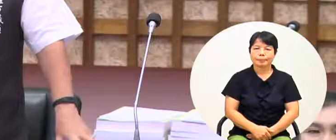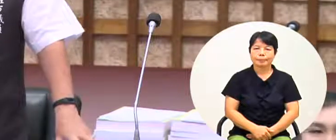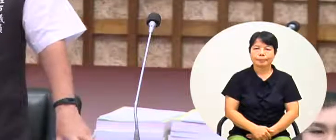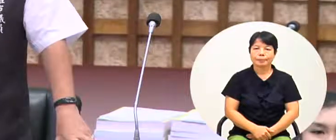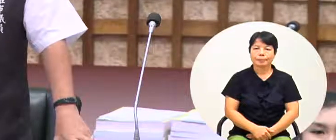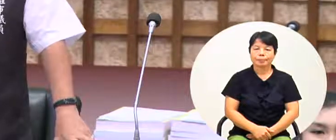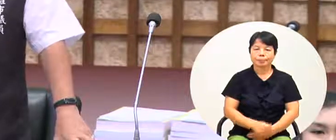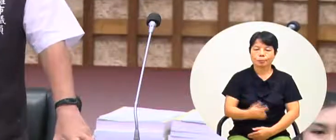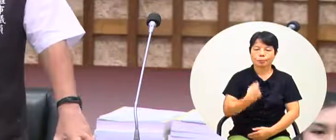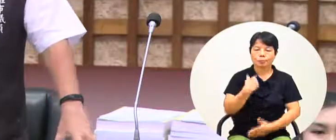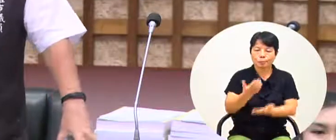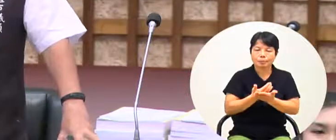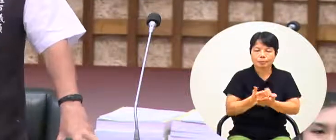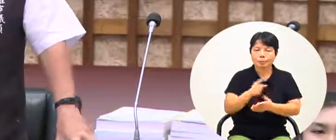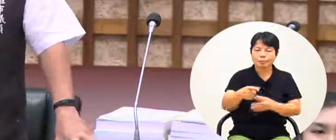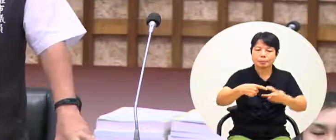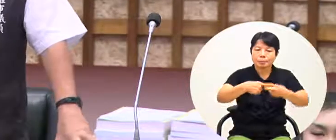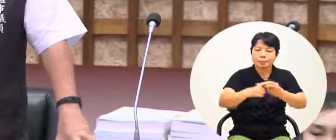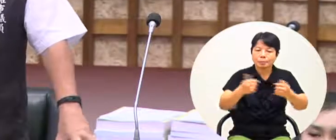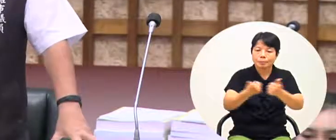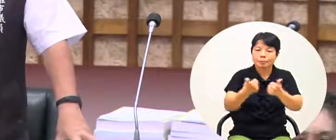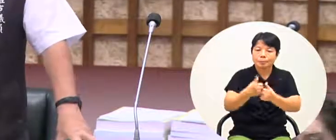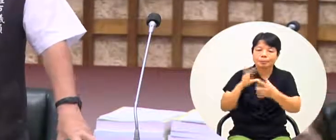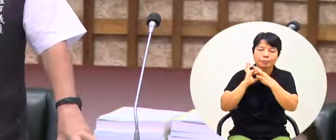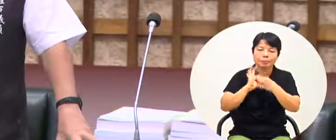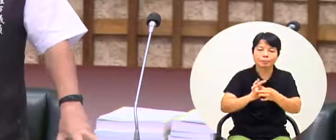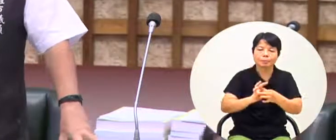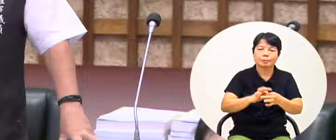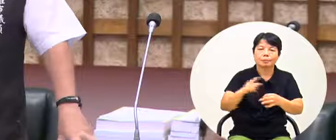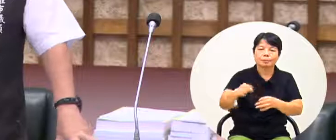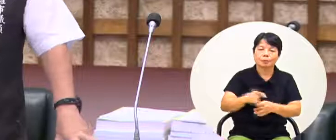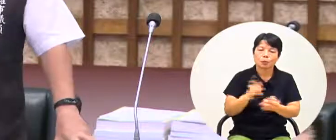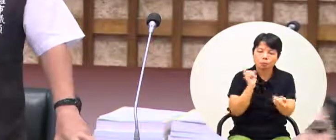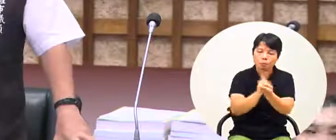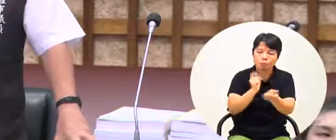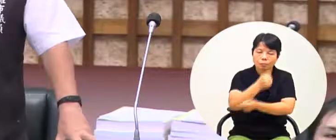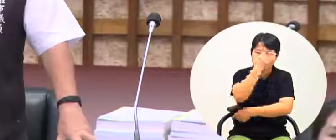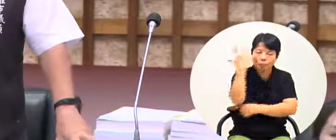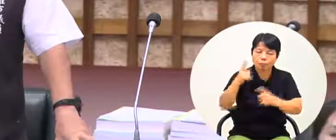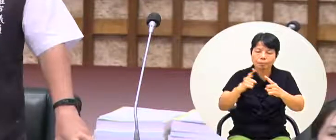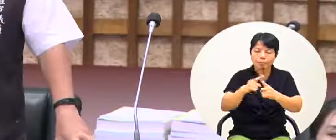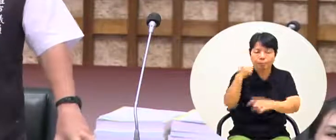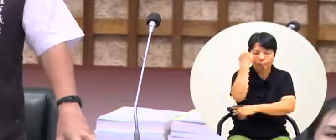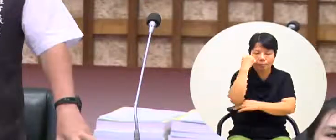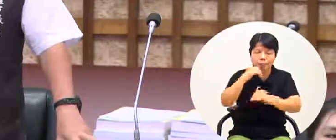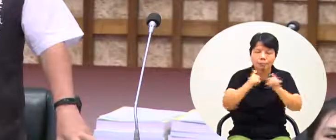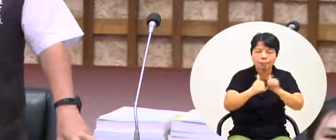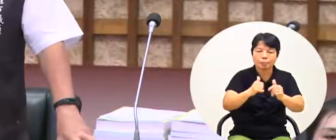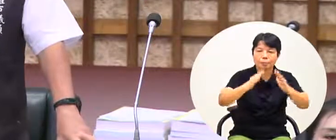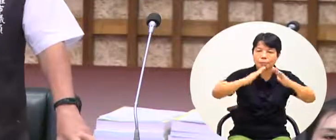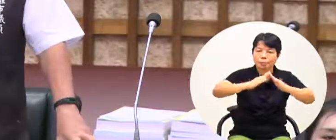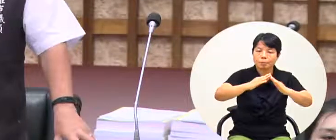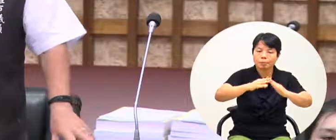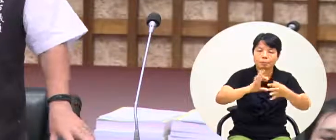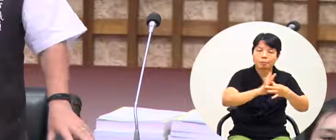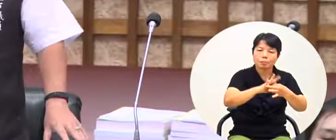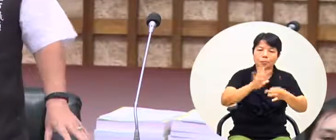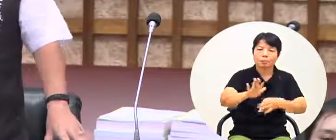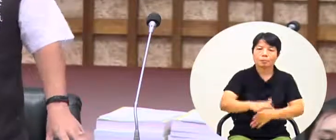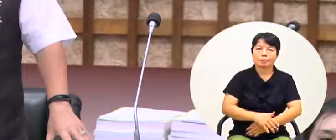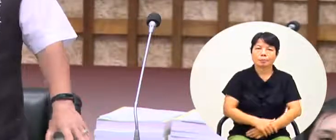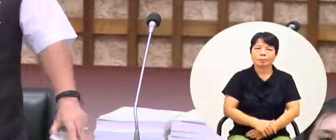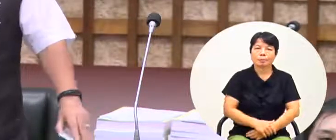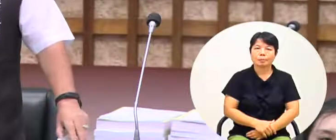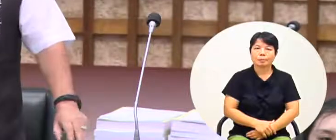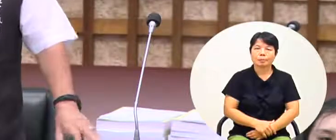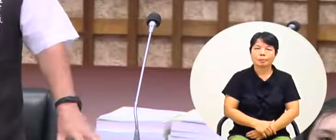珍议员对于年轻人的住宅的问题非常的关心。那在这个关心的前提之下，我常常在这边一直